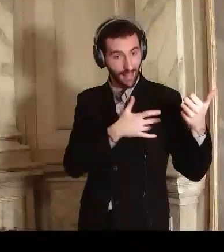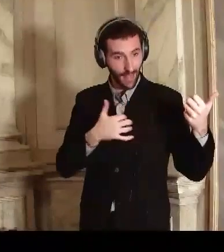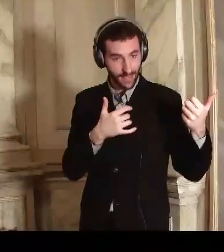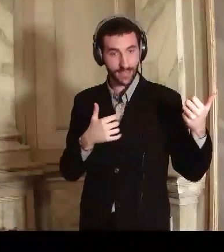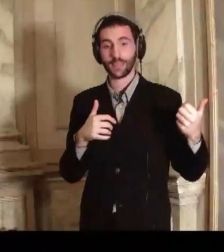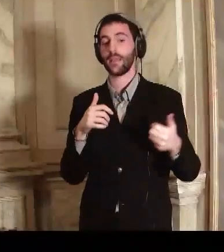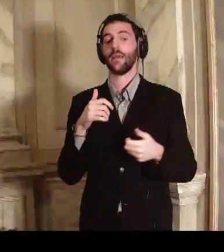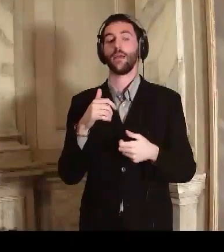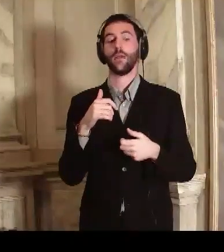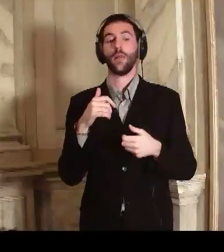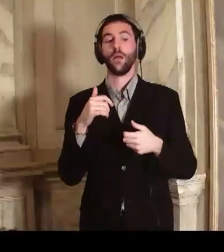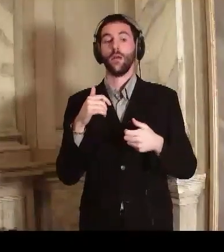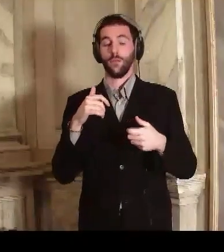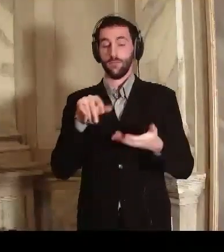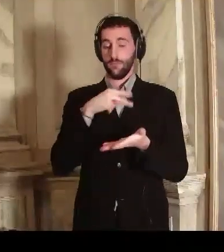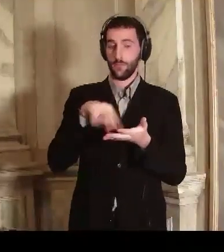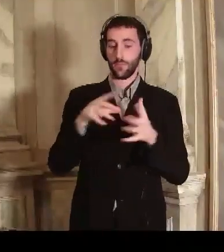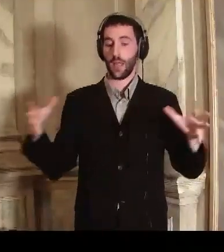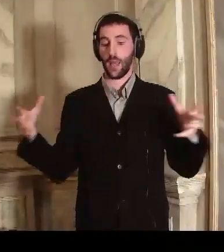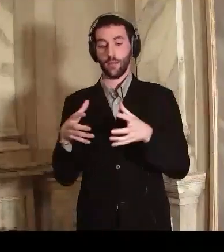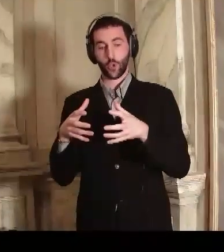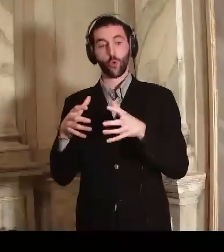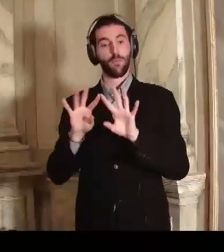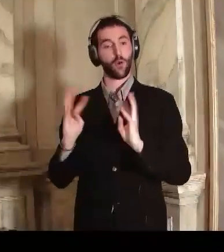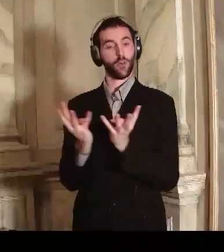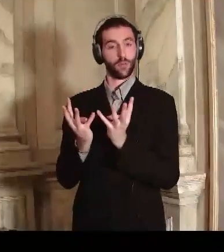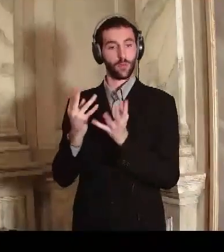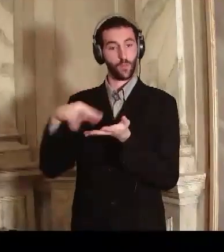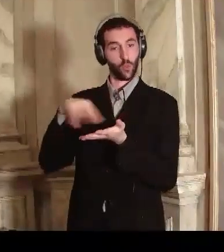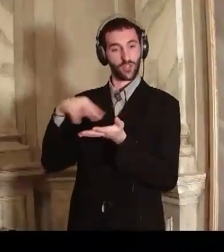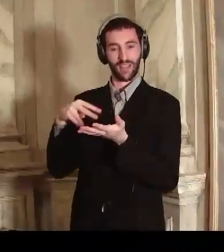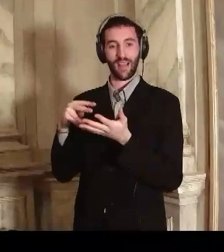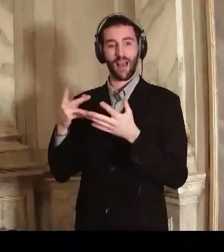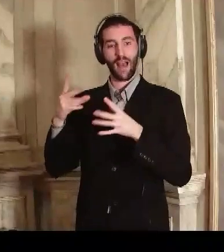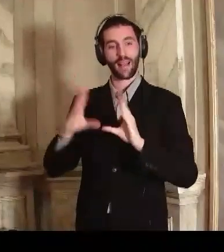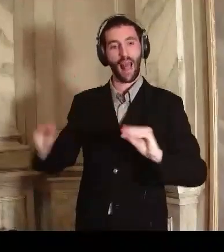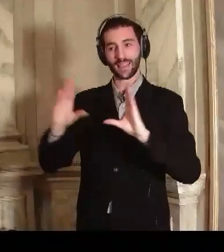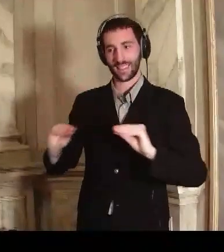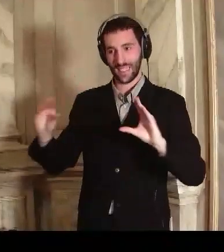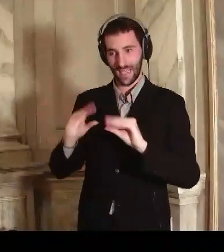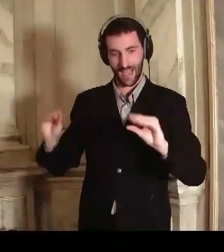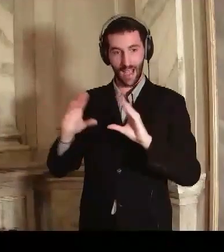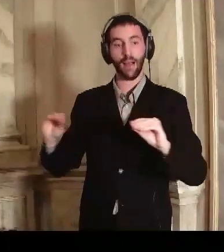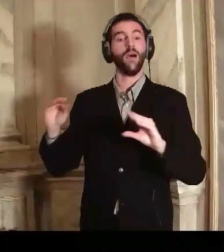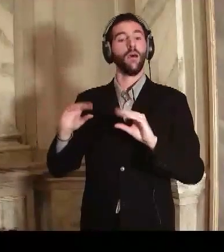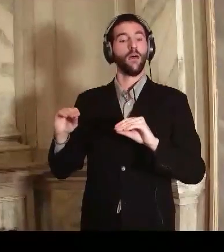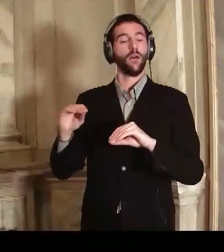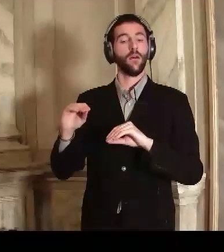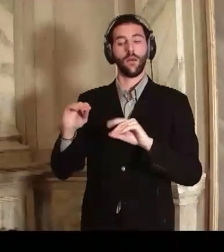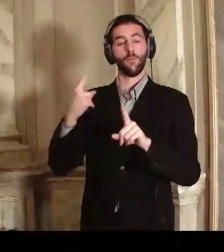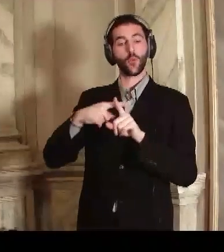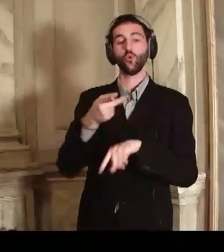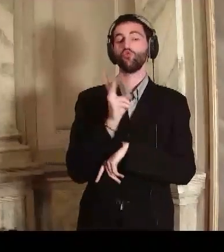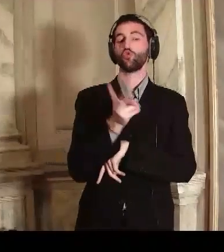di concertina, l'ensemble europeo di musica classica contemporanea Stargazy e 12